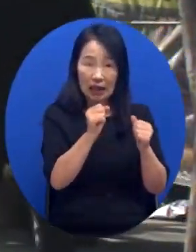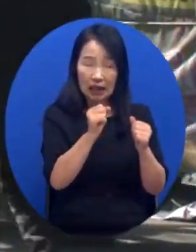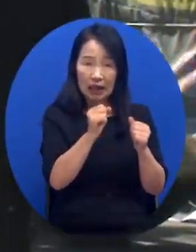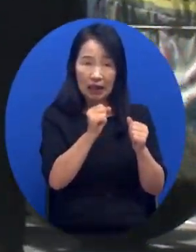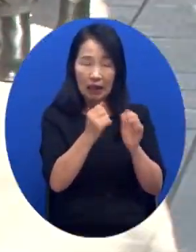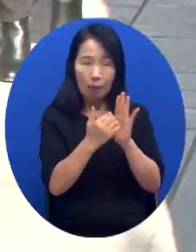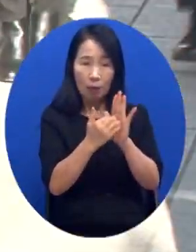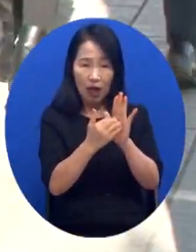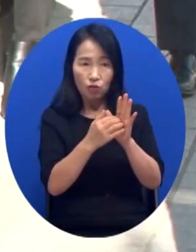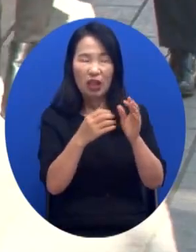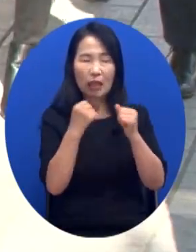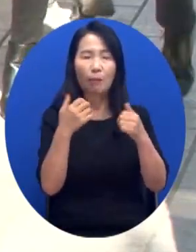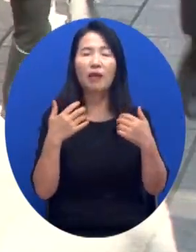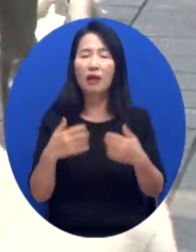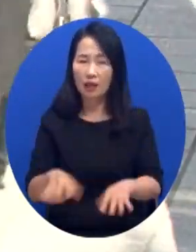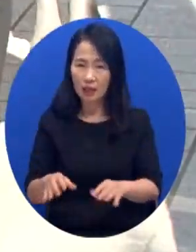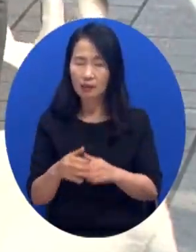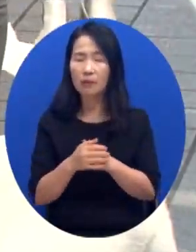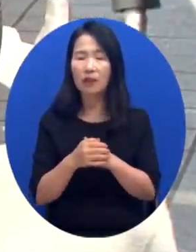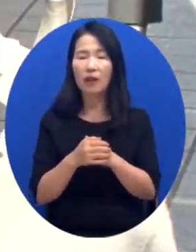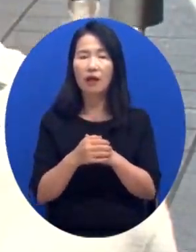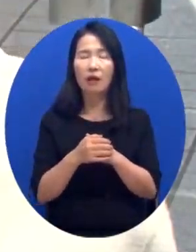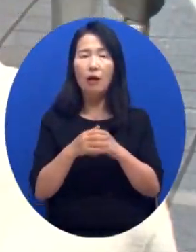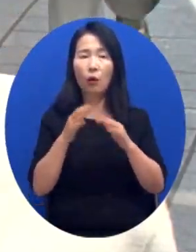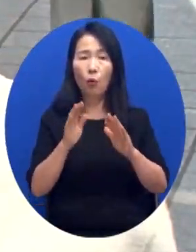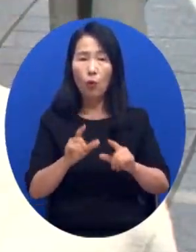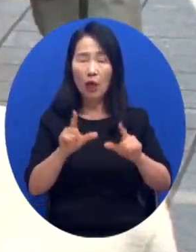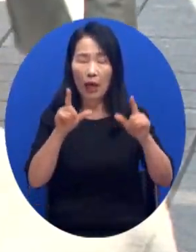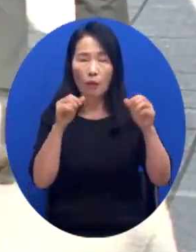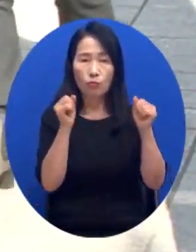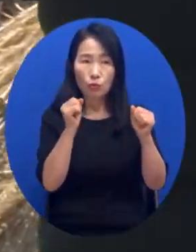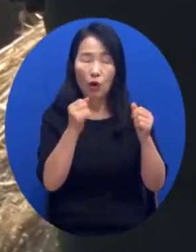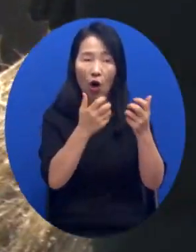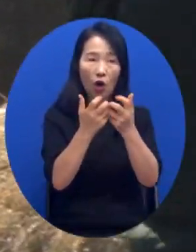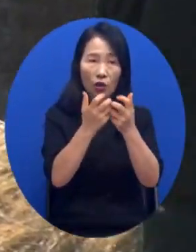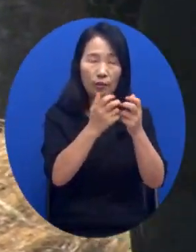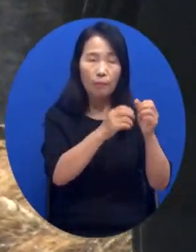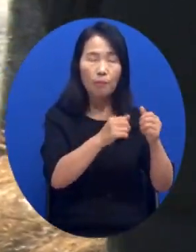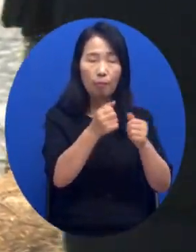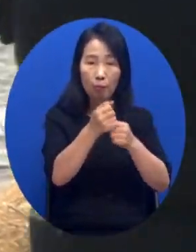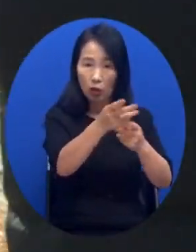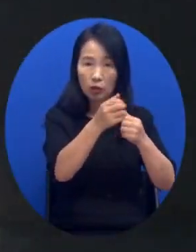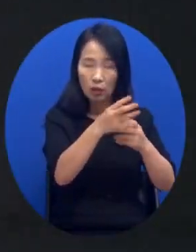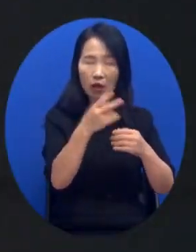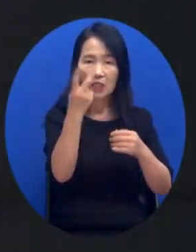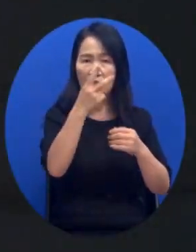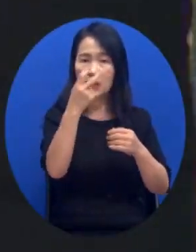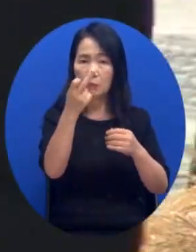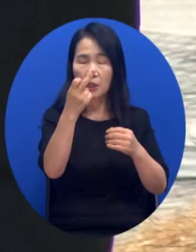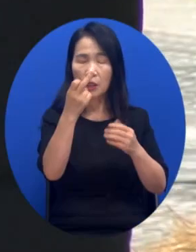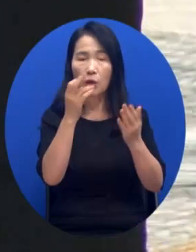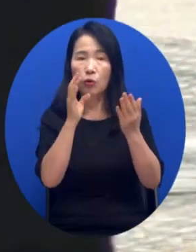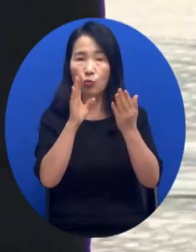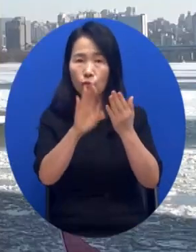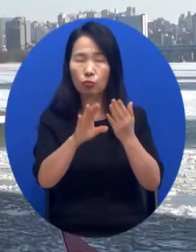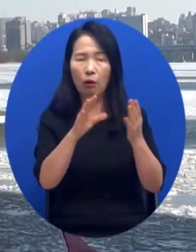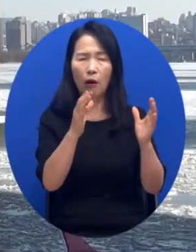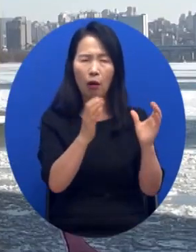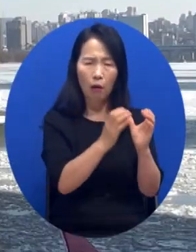제트기류가 약해집니다. 올해 북극 얼음 면적은 2012년 이후 역대 두 번째로